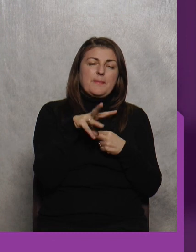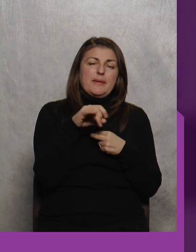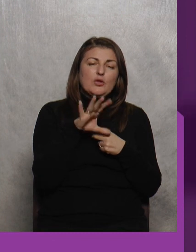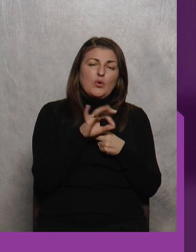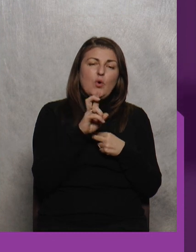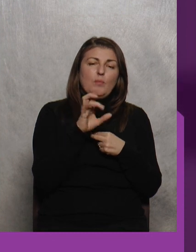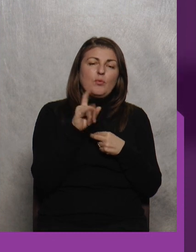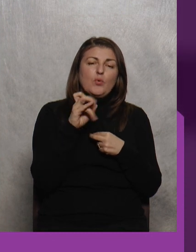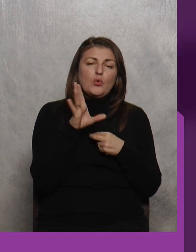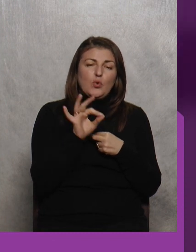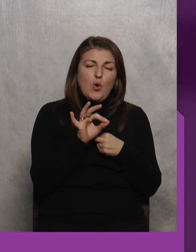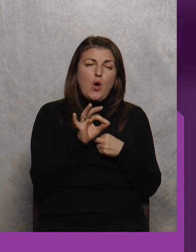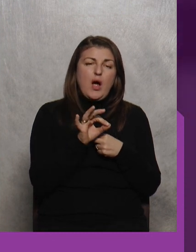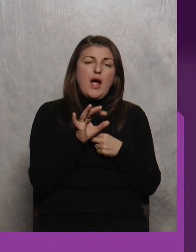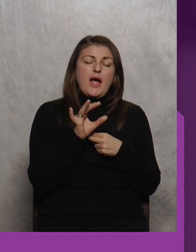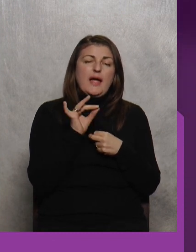Дмитро Брухно і